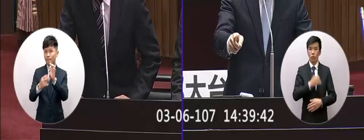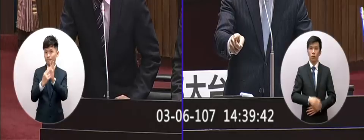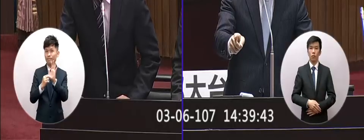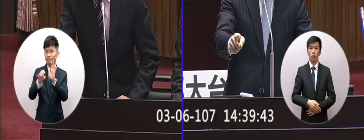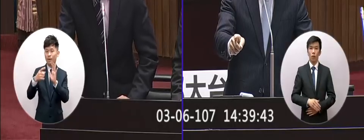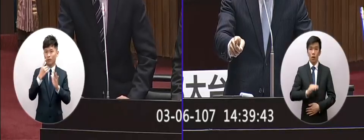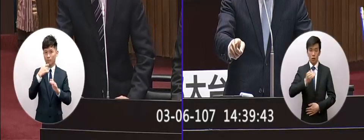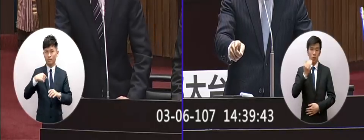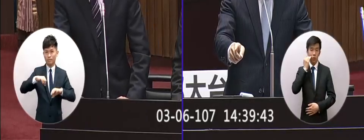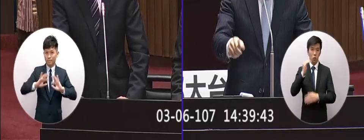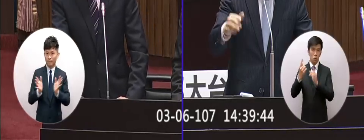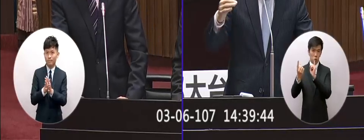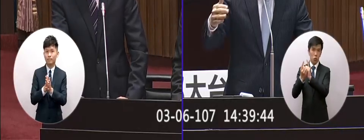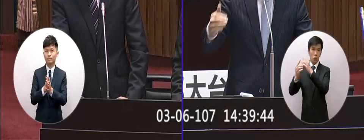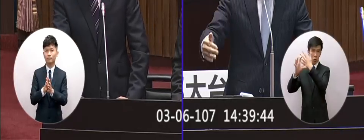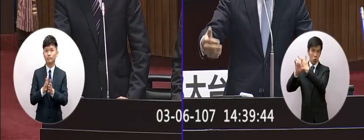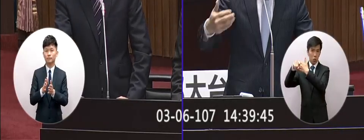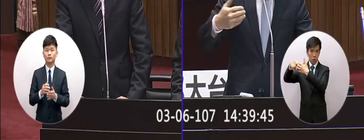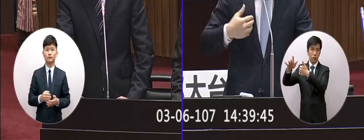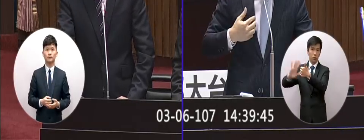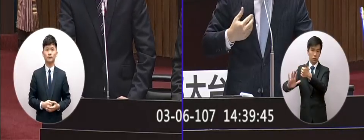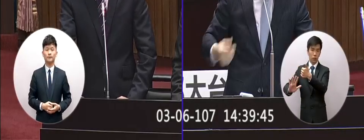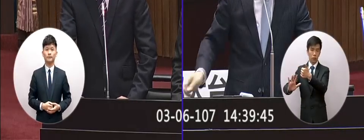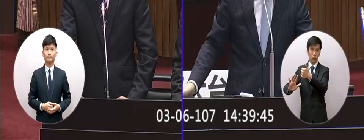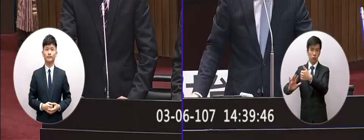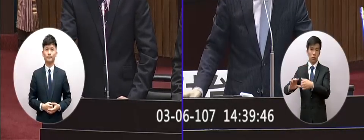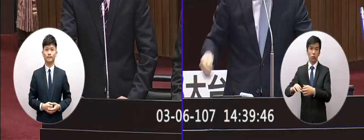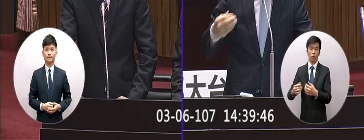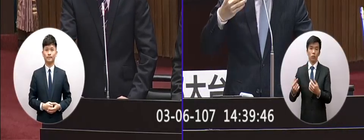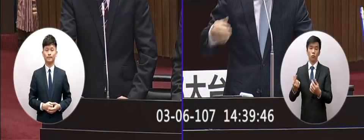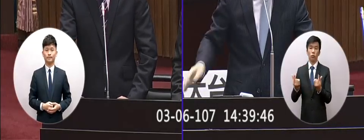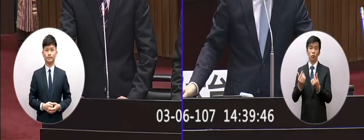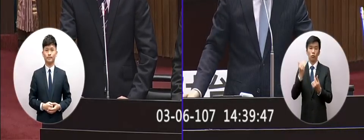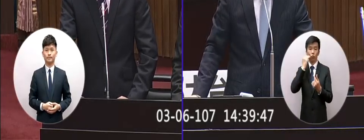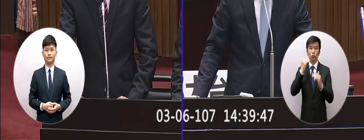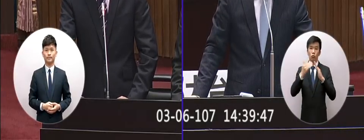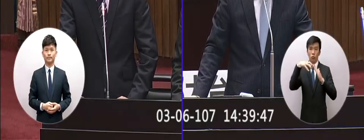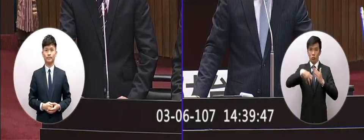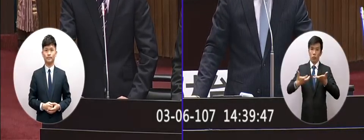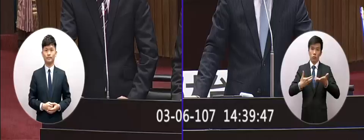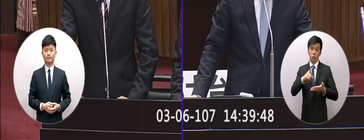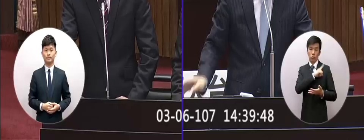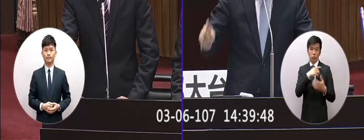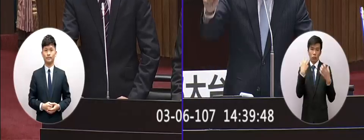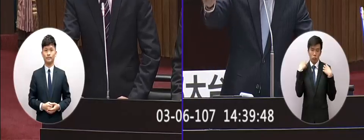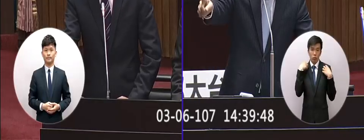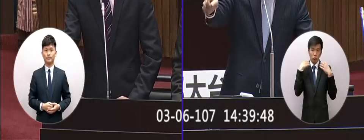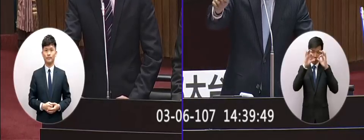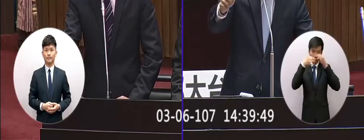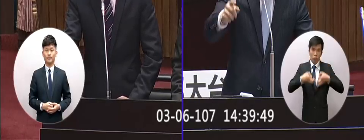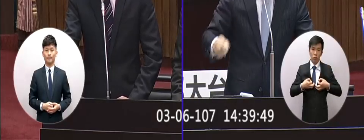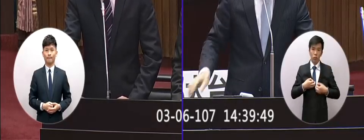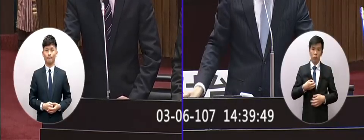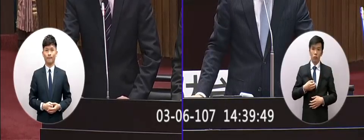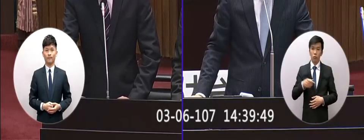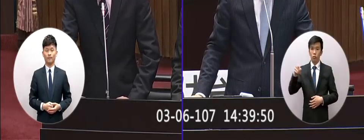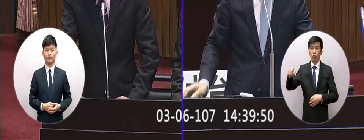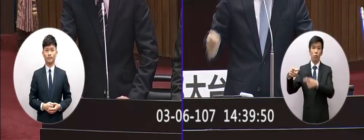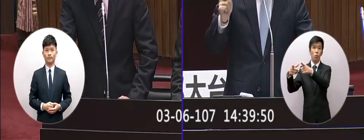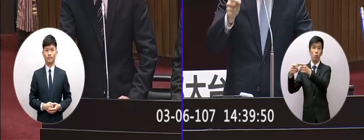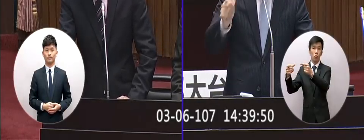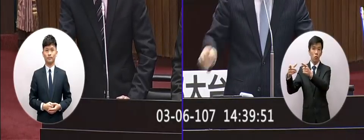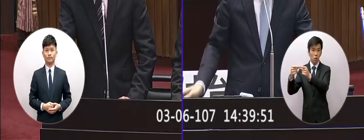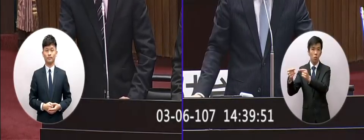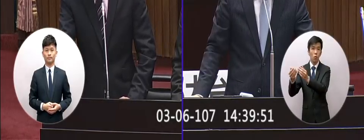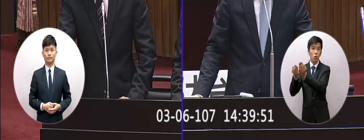在对外的态度上面，今天我的家务事我自己来处理，轮不到你日本的船